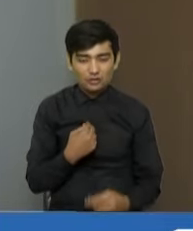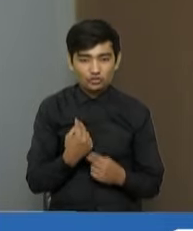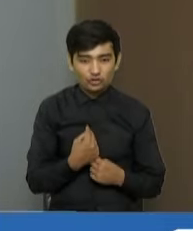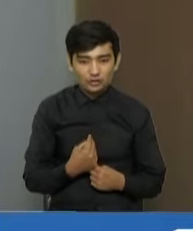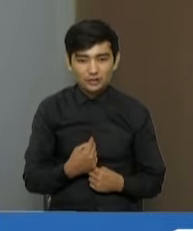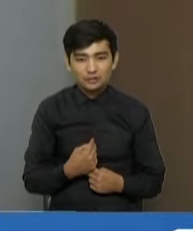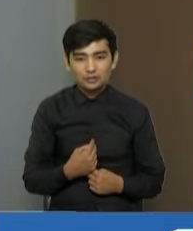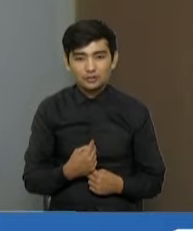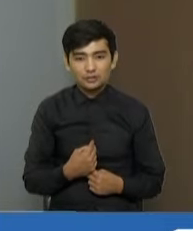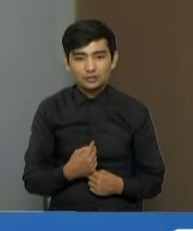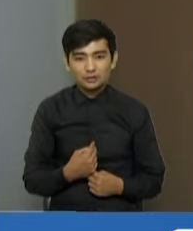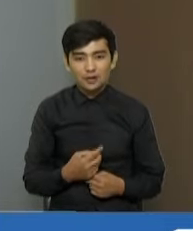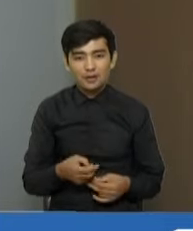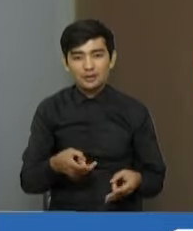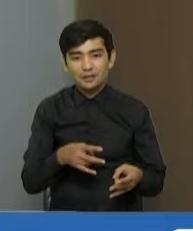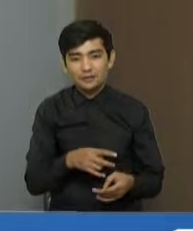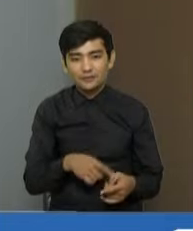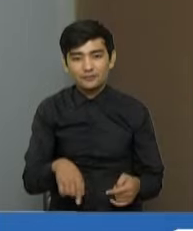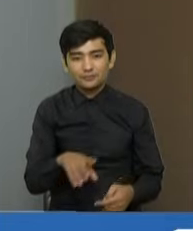жатыр.